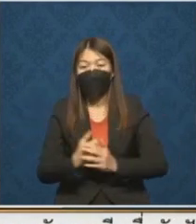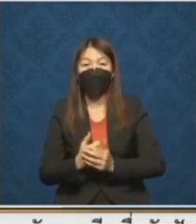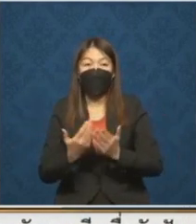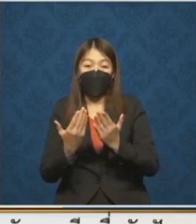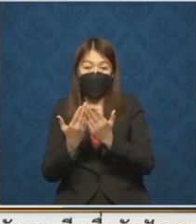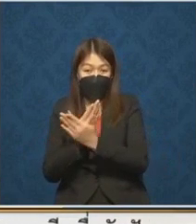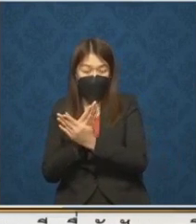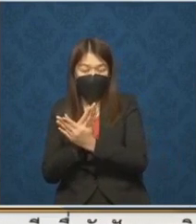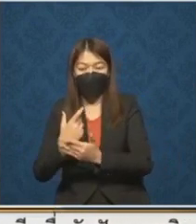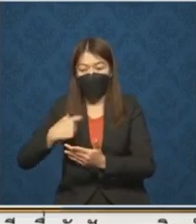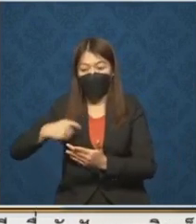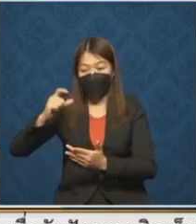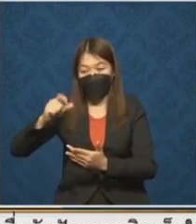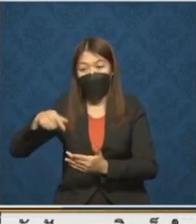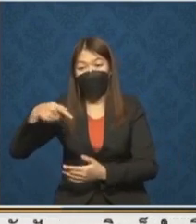คอง